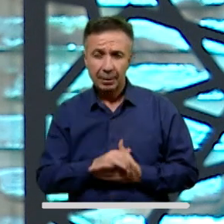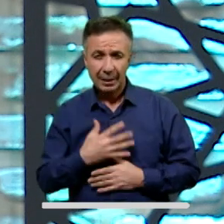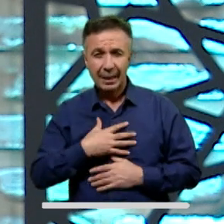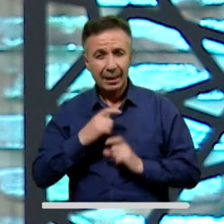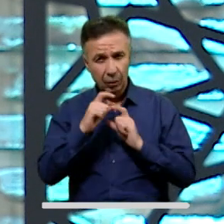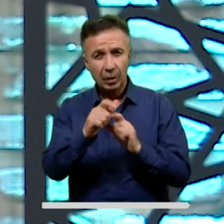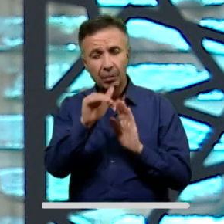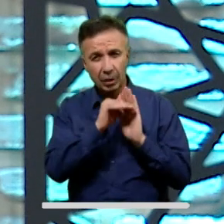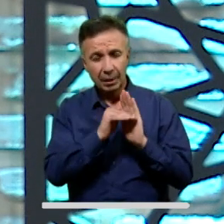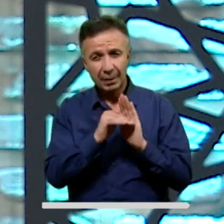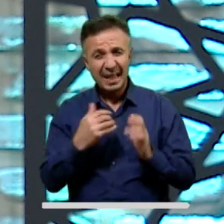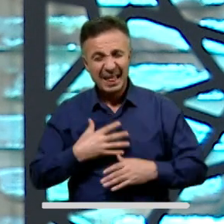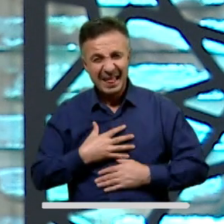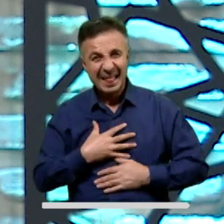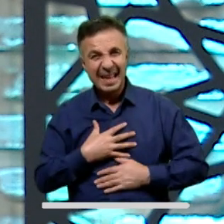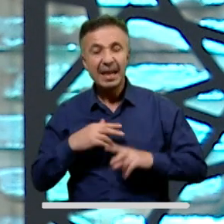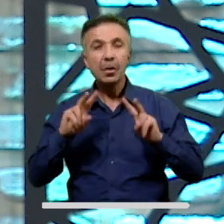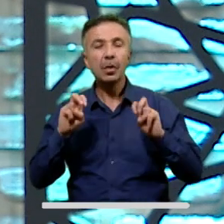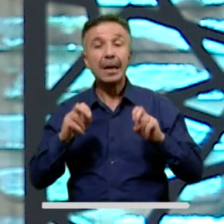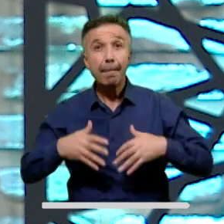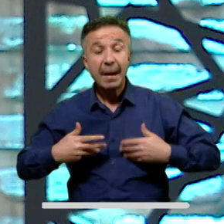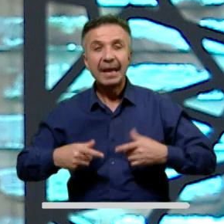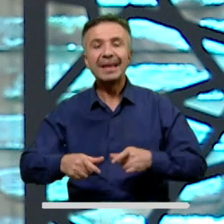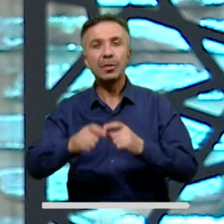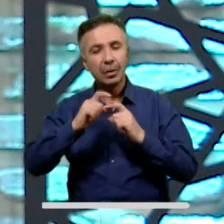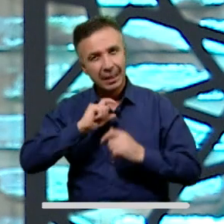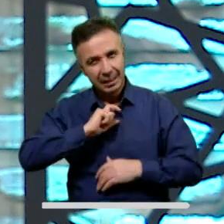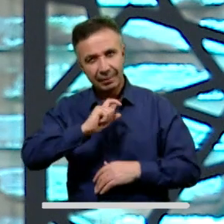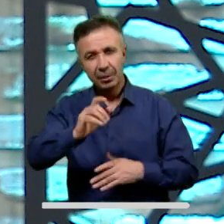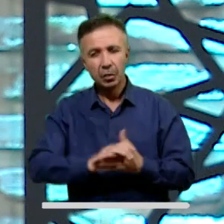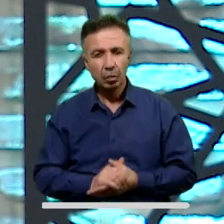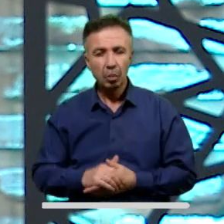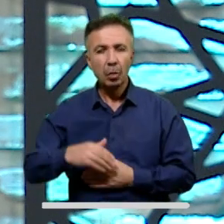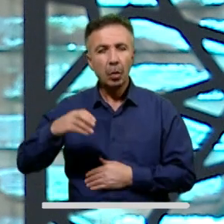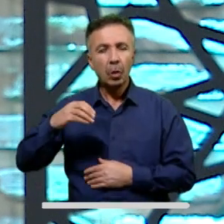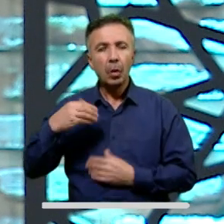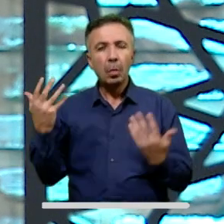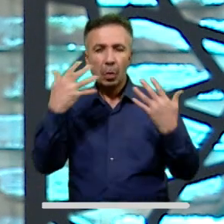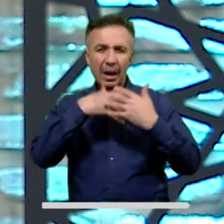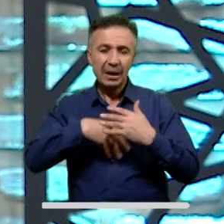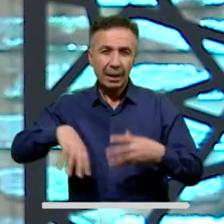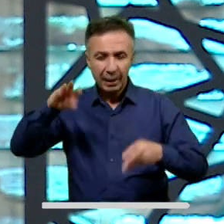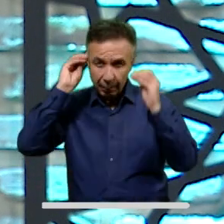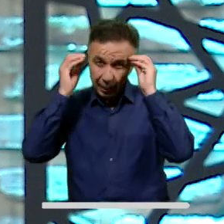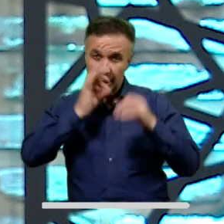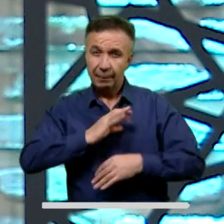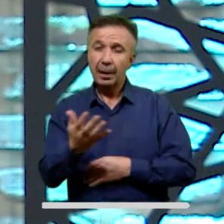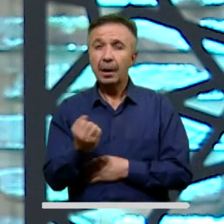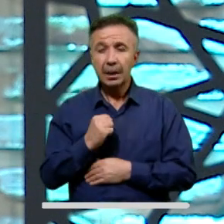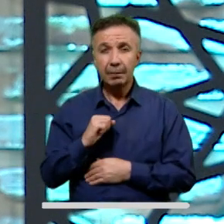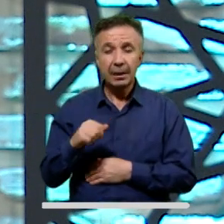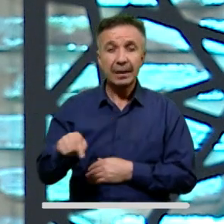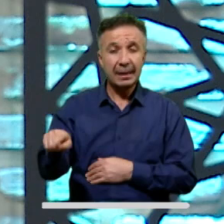Diyanete Soralım programında dini anlamda merak edilen sorulara cevap arıyoruz. Bu akşam ilminden istifade edeceğimiz,